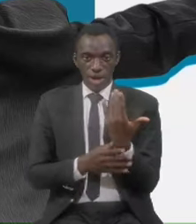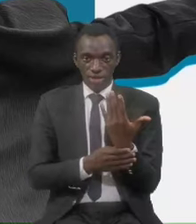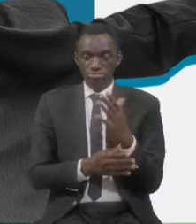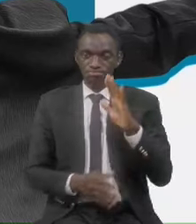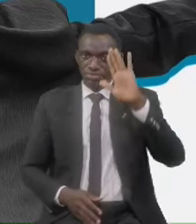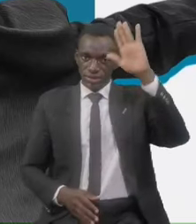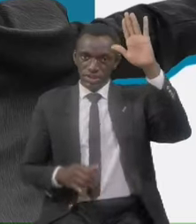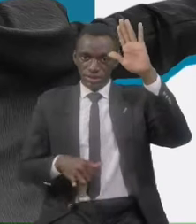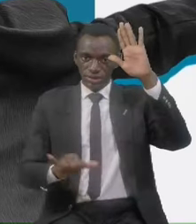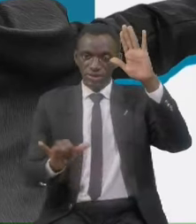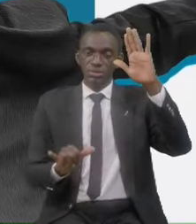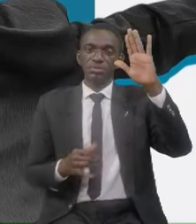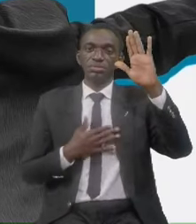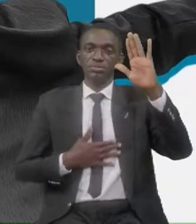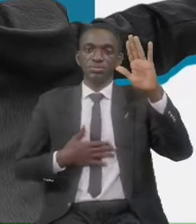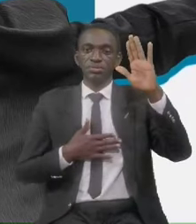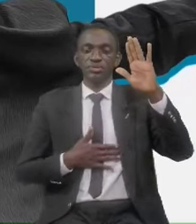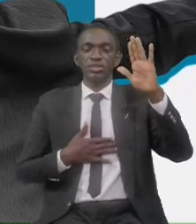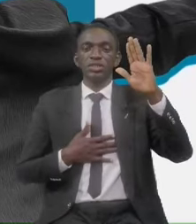identifiez-vous, faites leur signe.